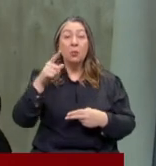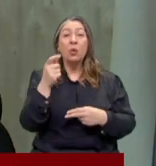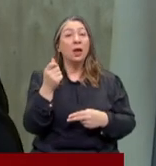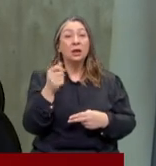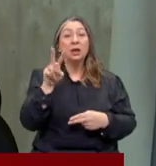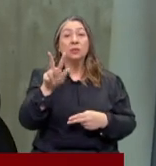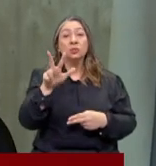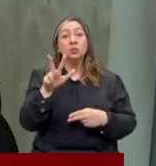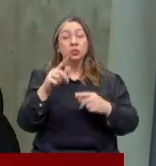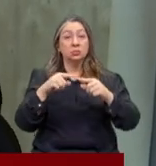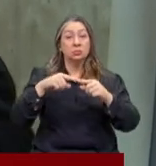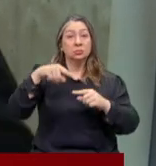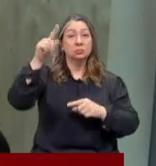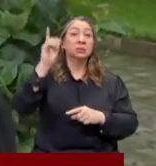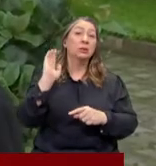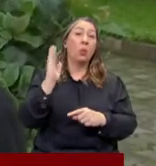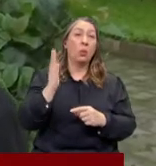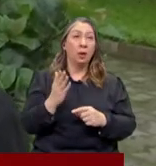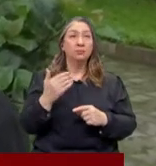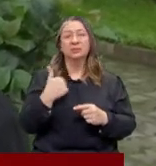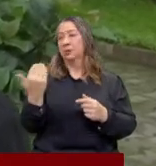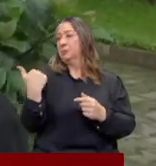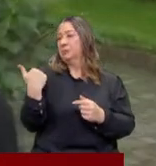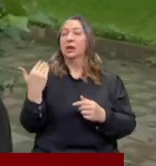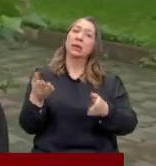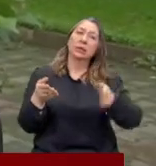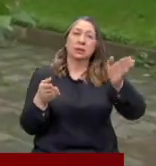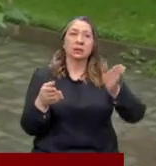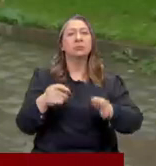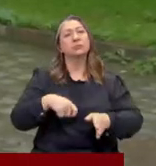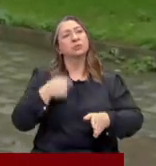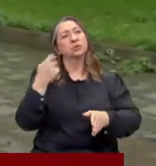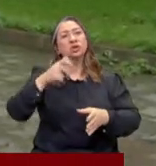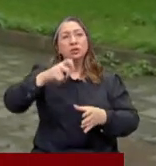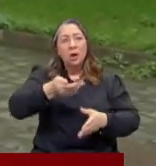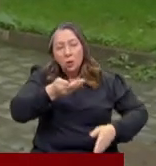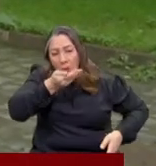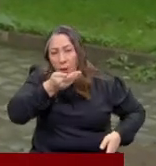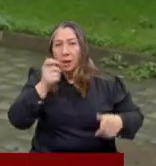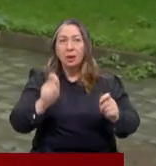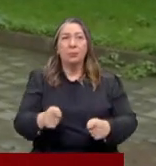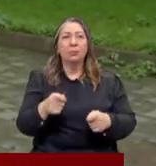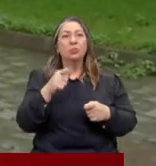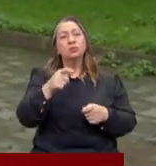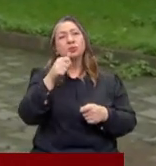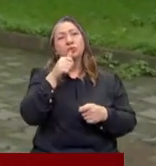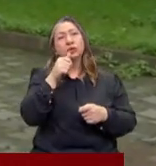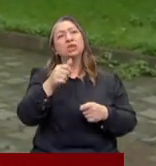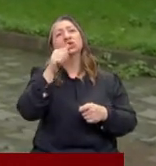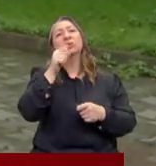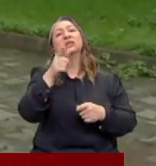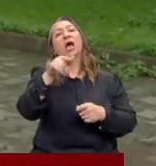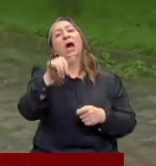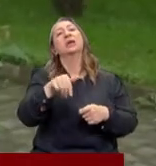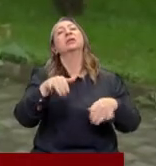rakam 23 liraya kadar yükseliyor. Bize diyorlar ki git rastgele çeşmeden su iç. Bu suyu içmek